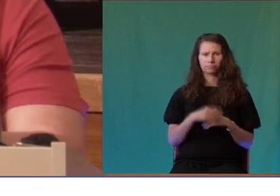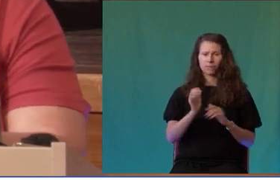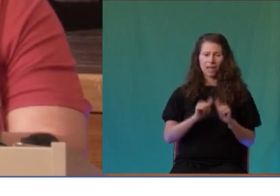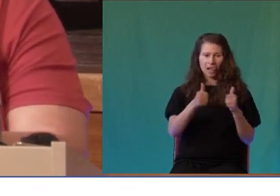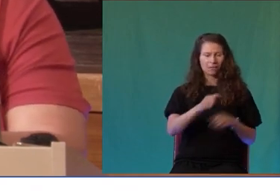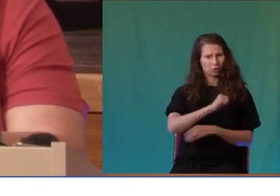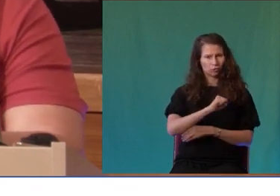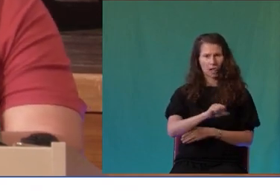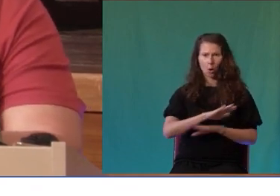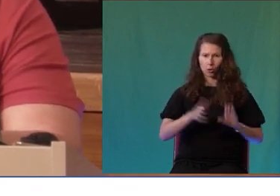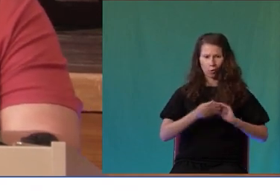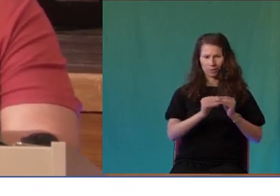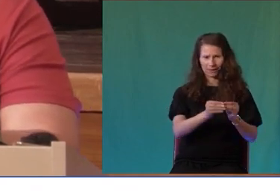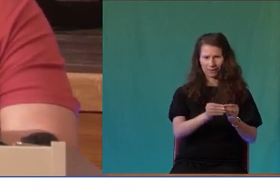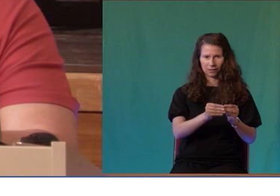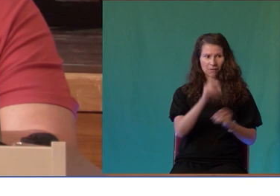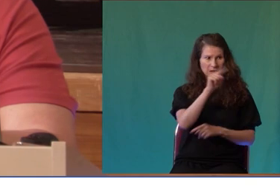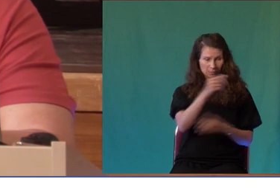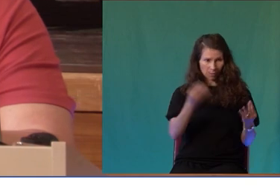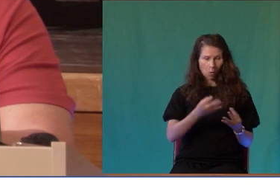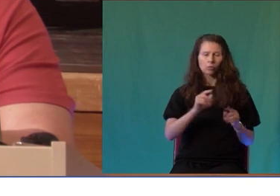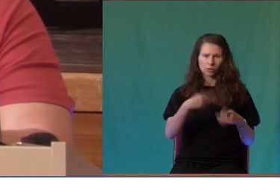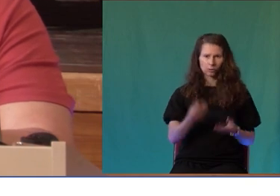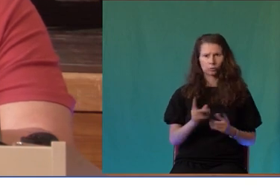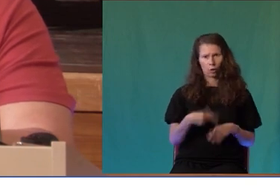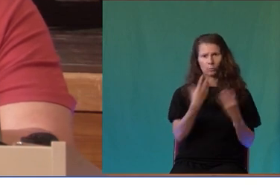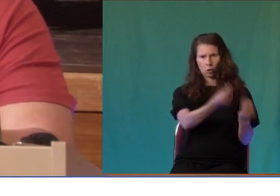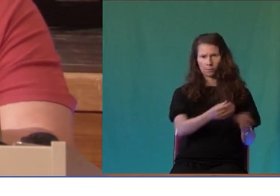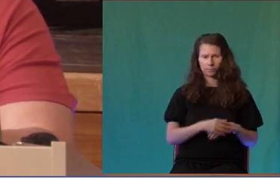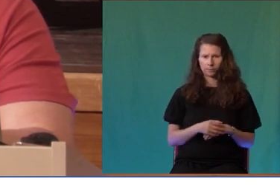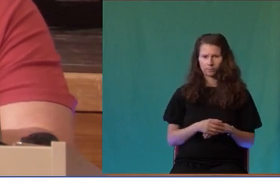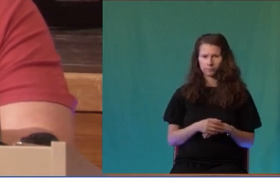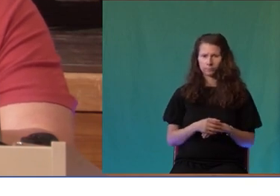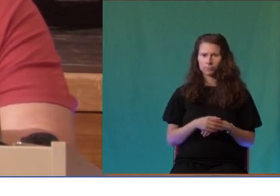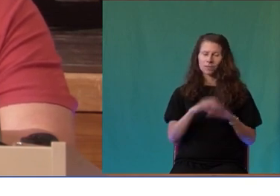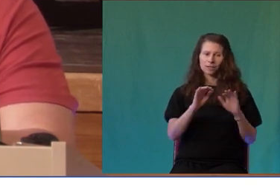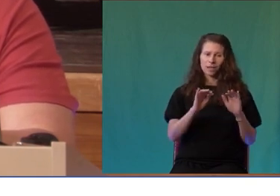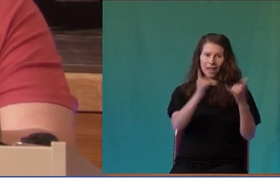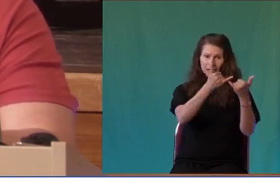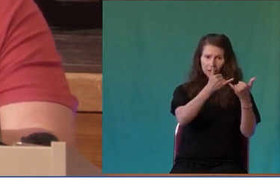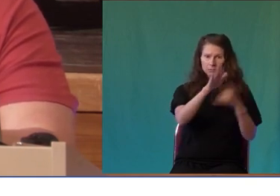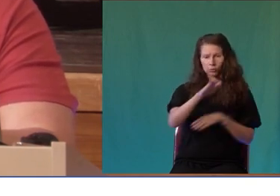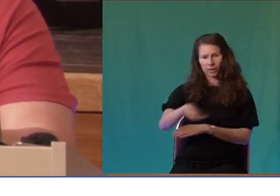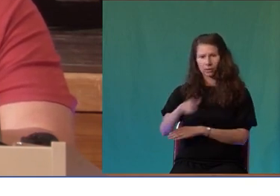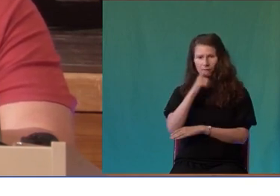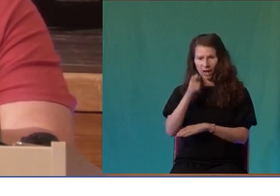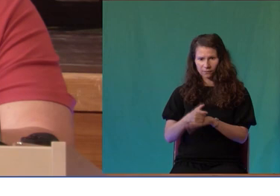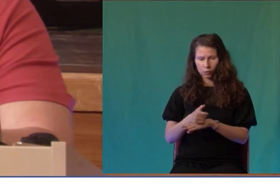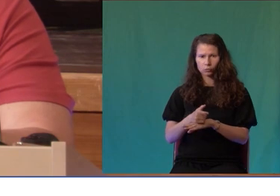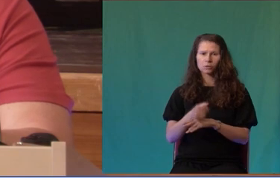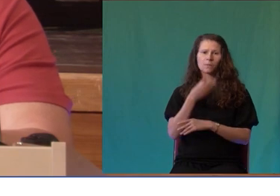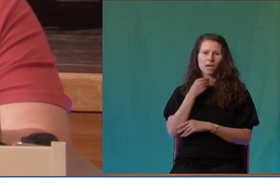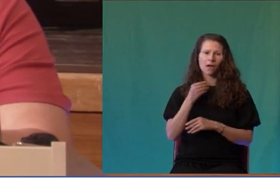Hilfen für Eltern und Kinder sind bei Bedarf zur Verfügung zu stellen Elternschaft und die Verantwortung für Kinder muss in die